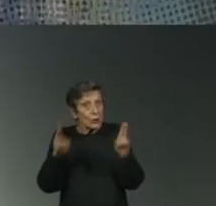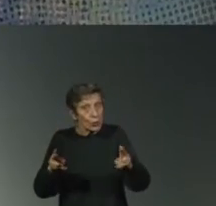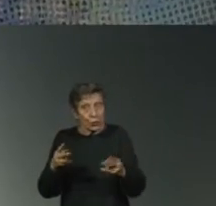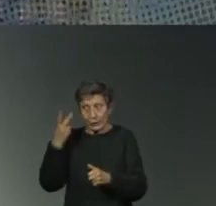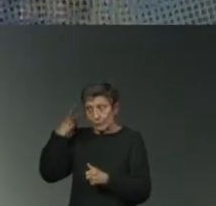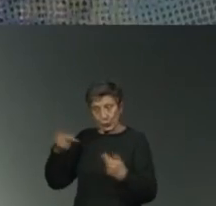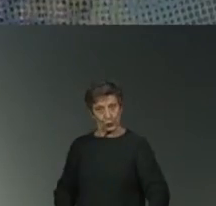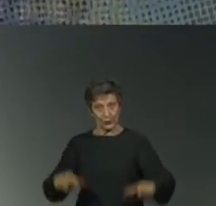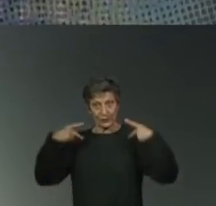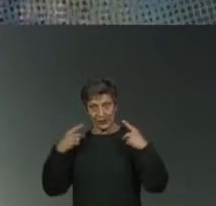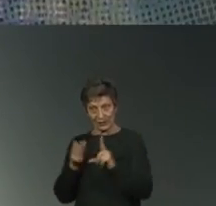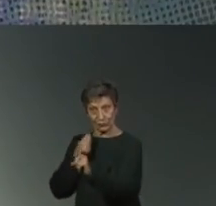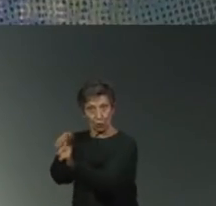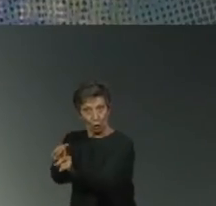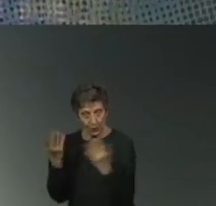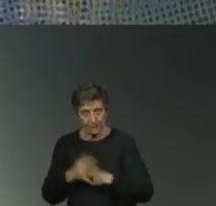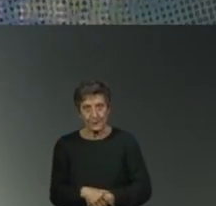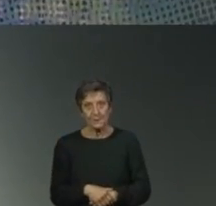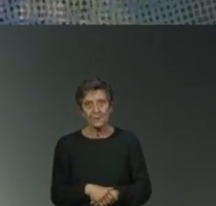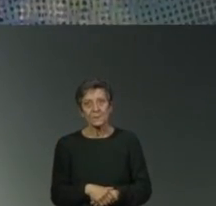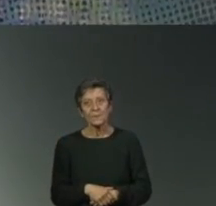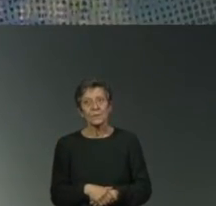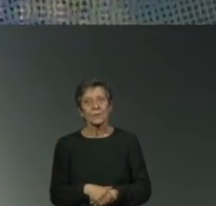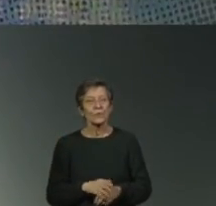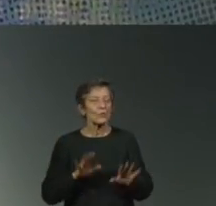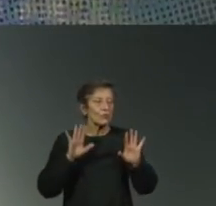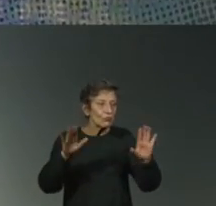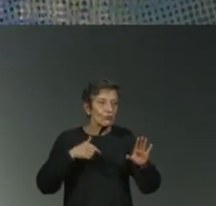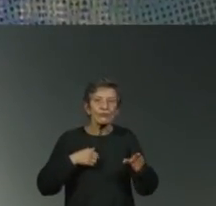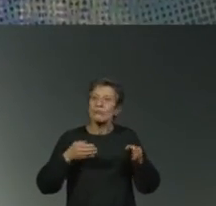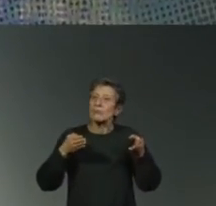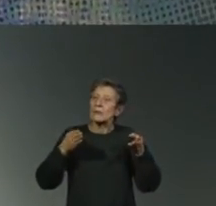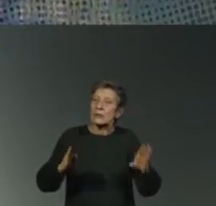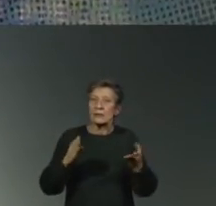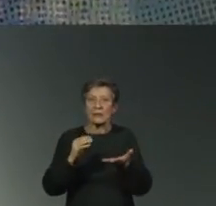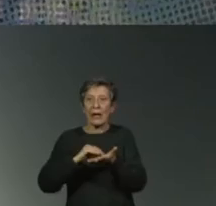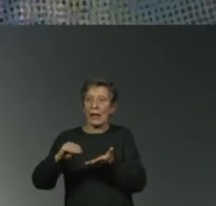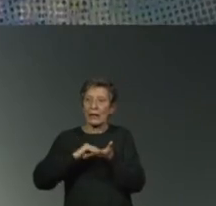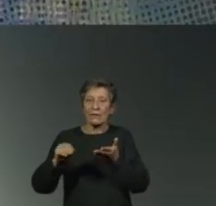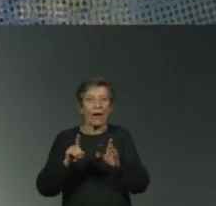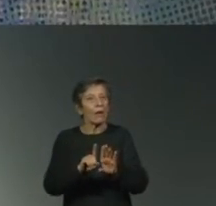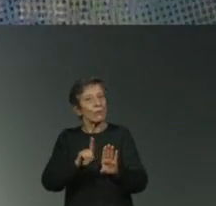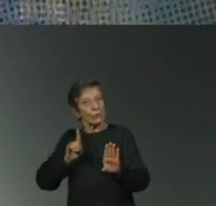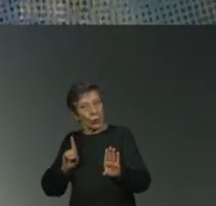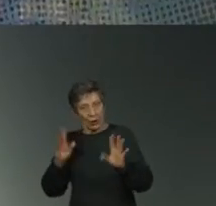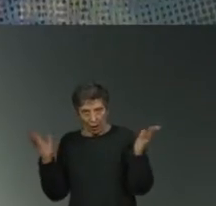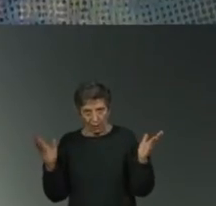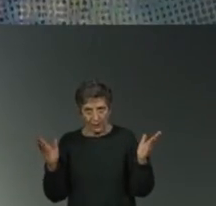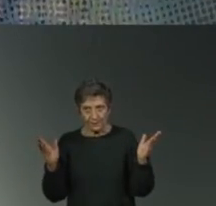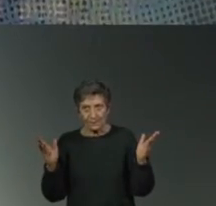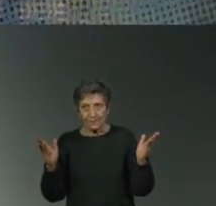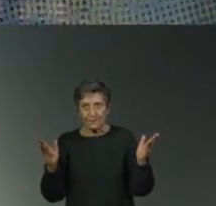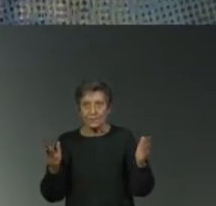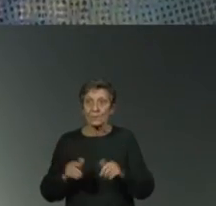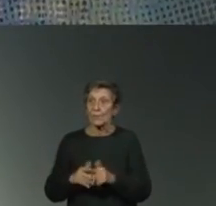décidé, c'était que l'écrivain serait en retrait. Je souhaitais qu'il soit le plus en retrait possible. Il est vraiment